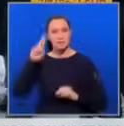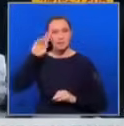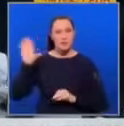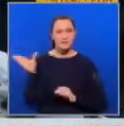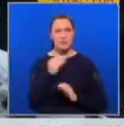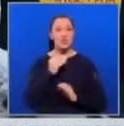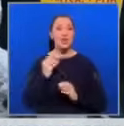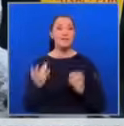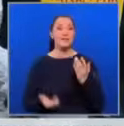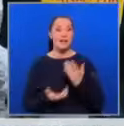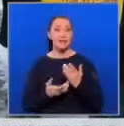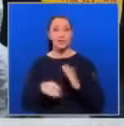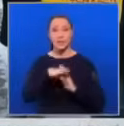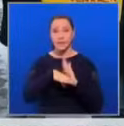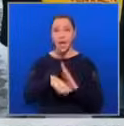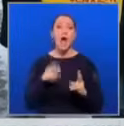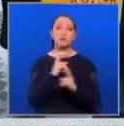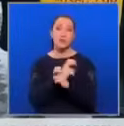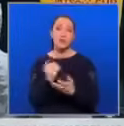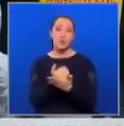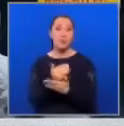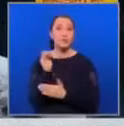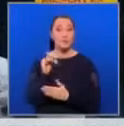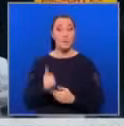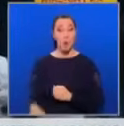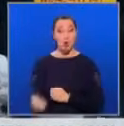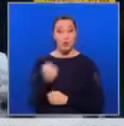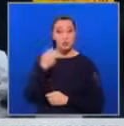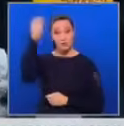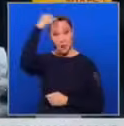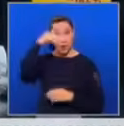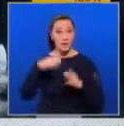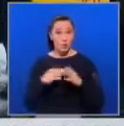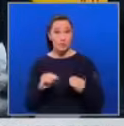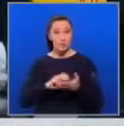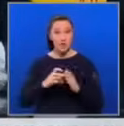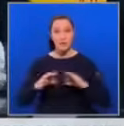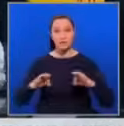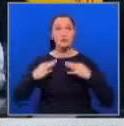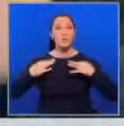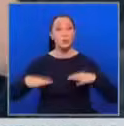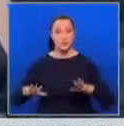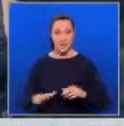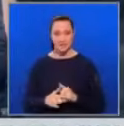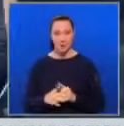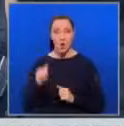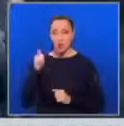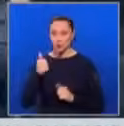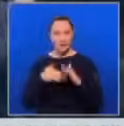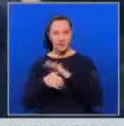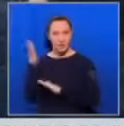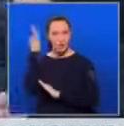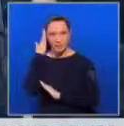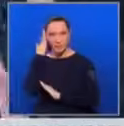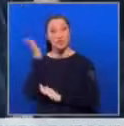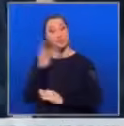сме всички технически критерии австрийската икономика ще бъде по-силна с българия и румъния в шенгенското пространство утре вътрешните